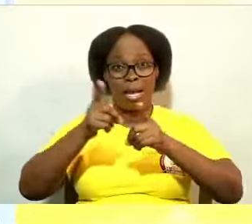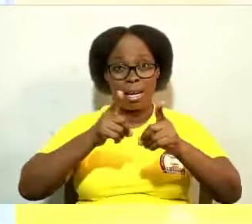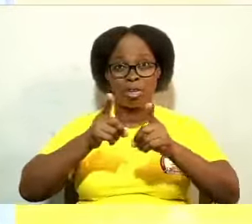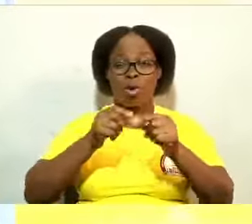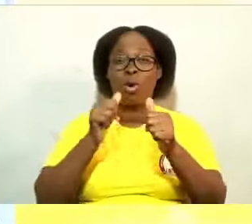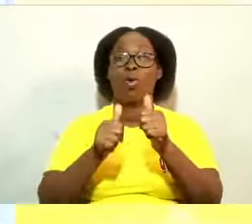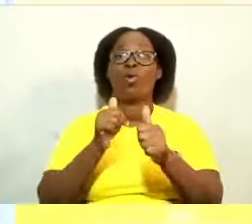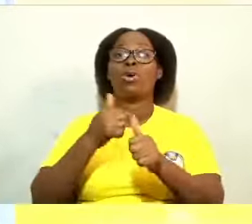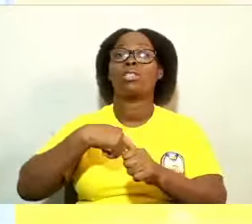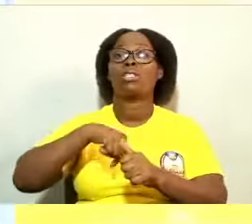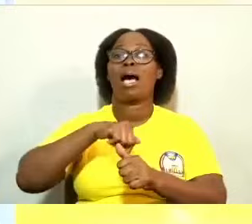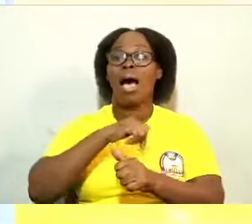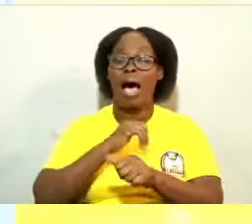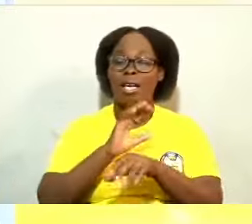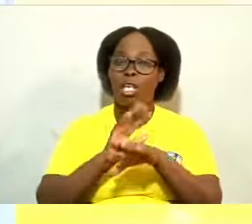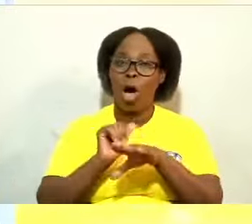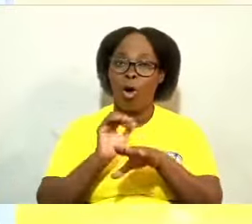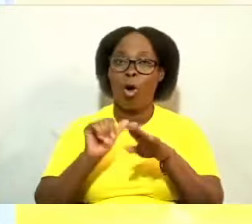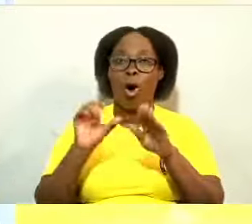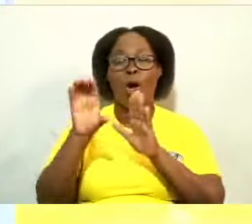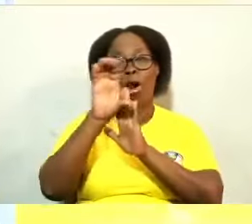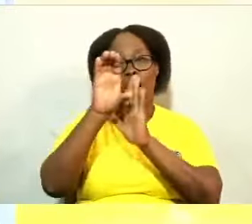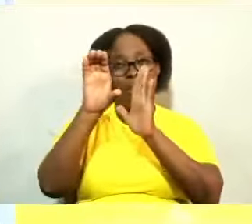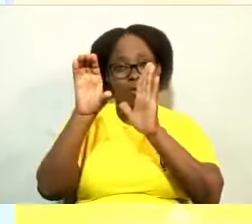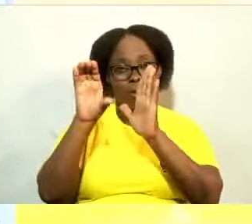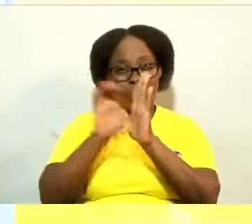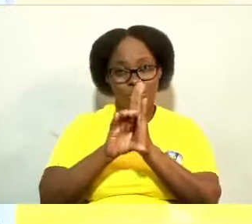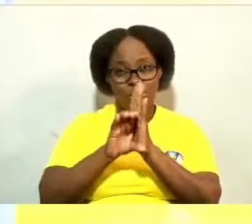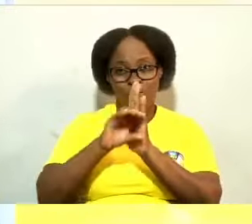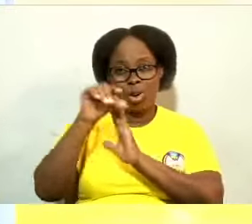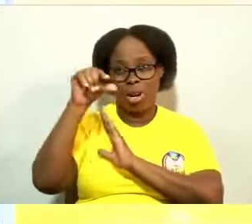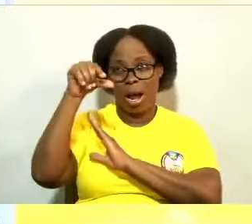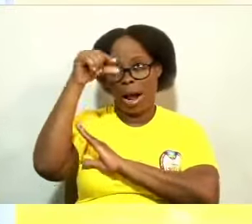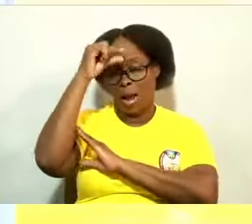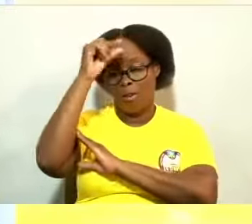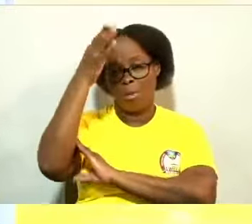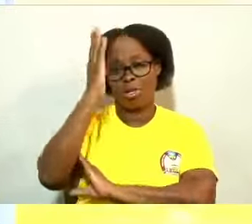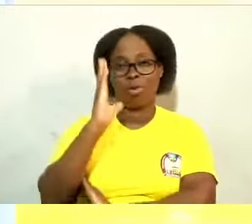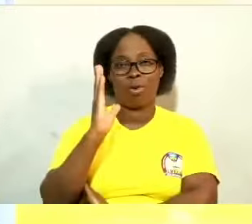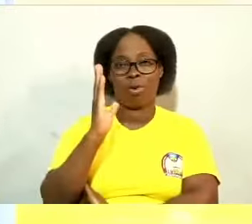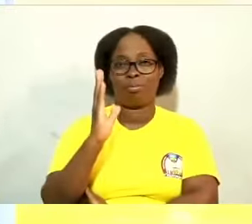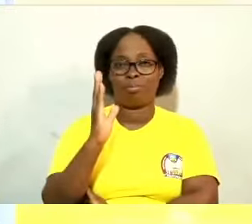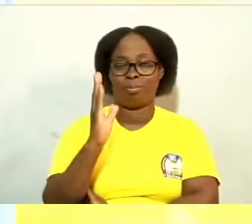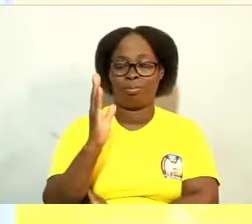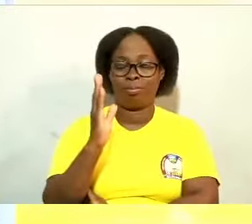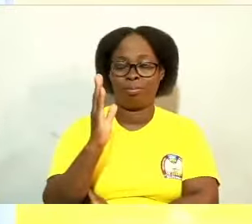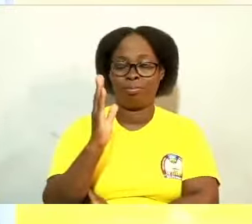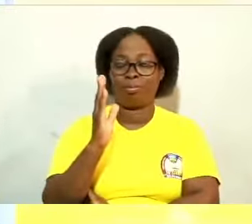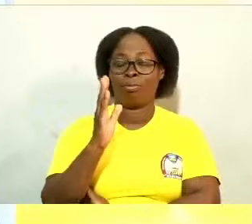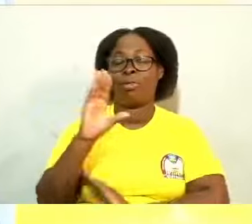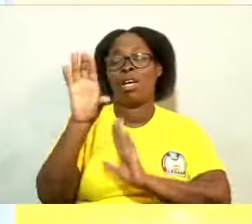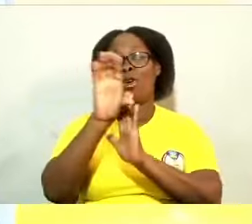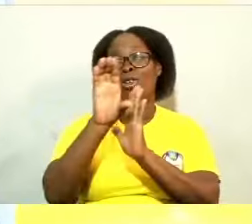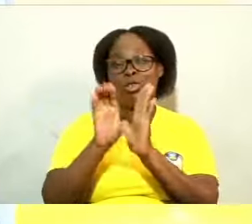tunaita katiba ya serikali yake. Na katiba